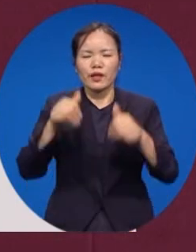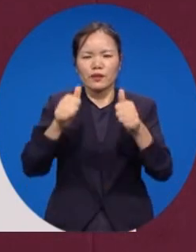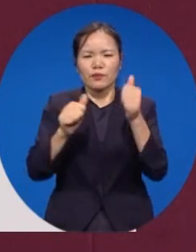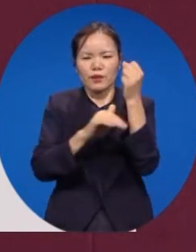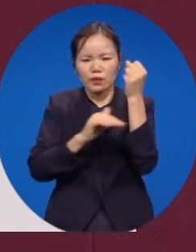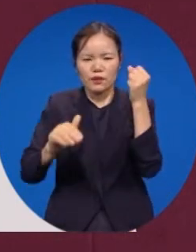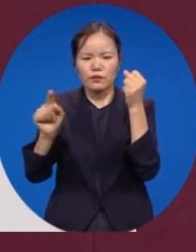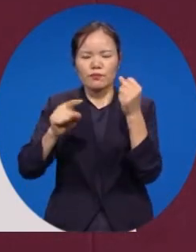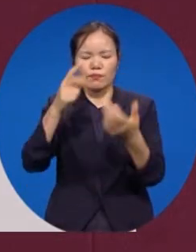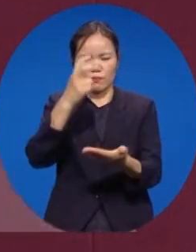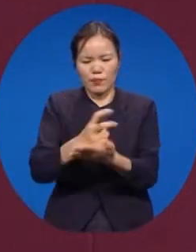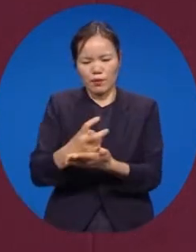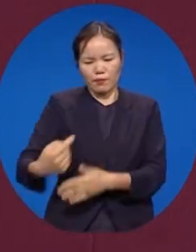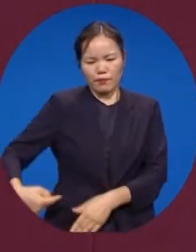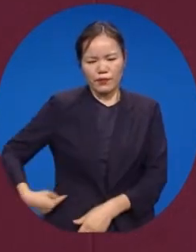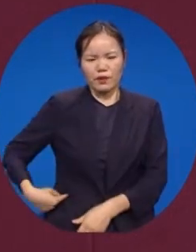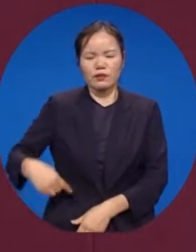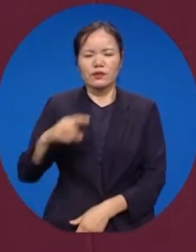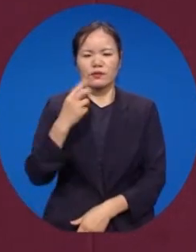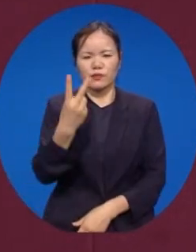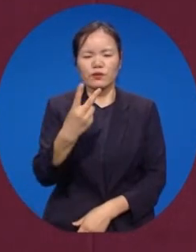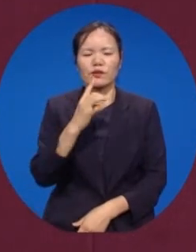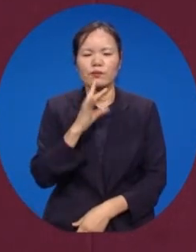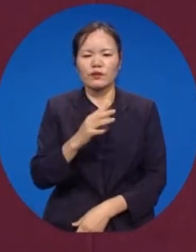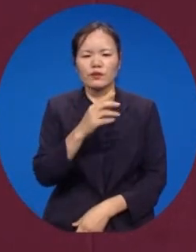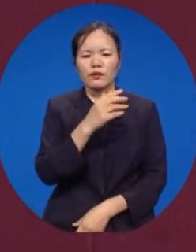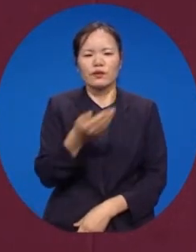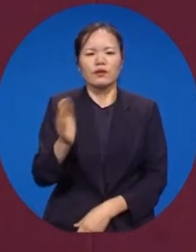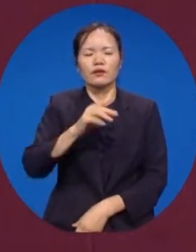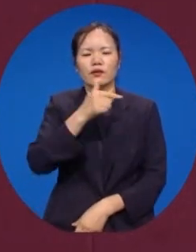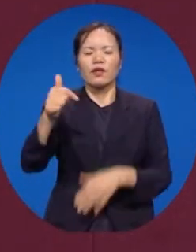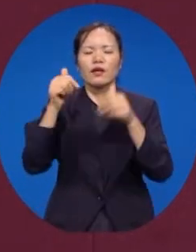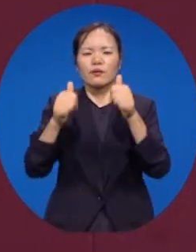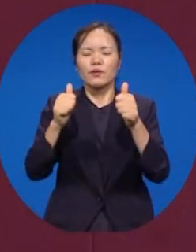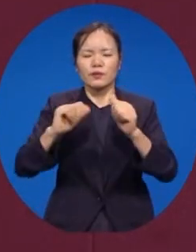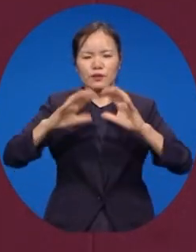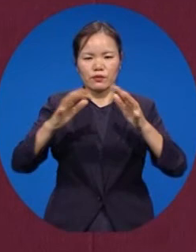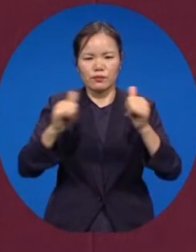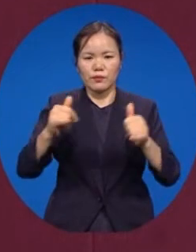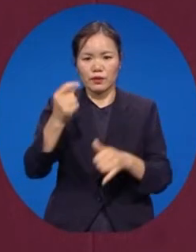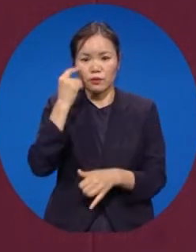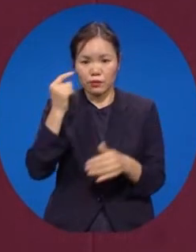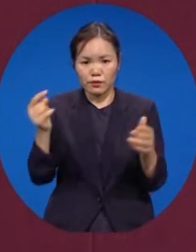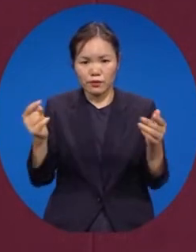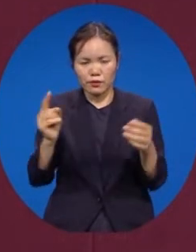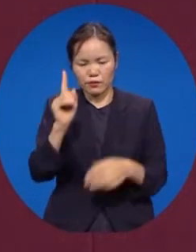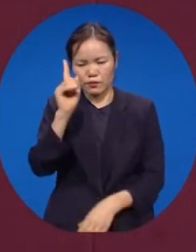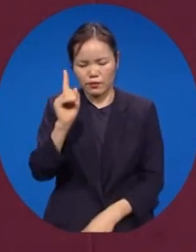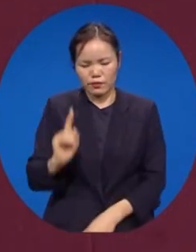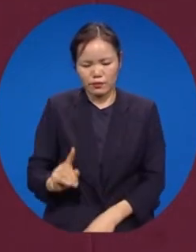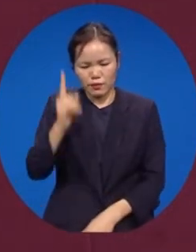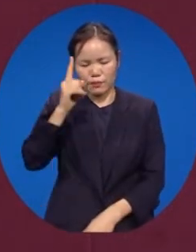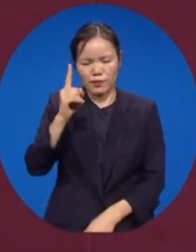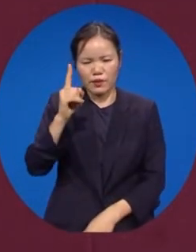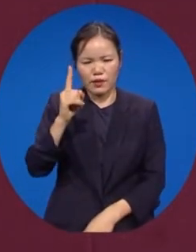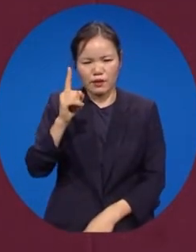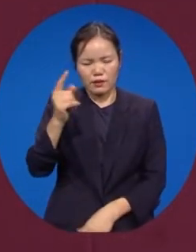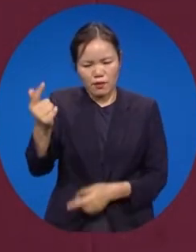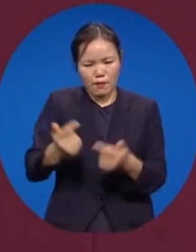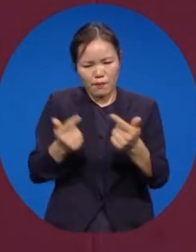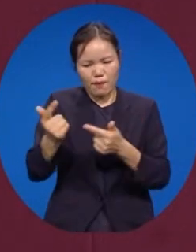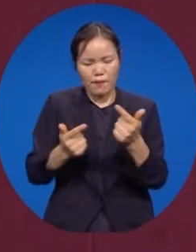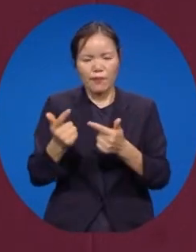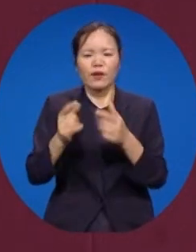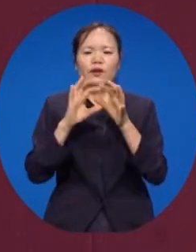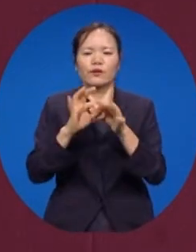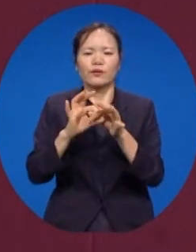기준은 법과 양심입니다. 그런데 대법원장은 국민의 눈높이라는 고무줄 잣대로 포퓰리즘